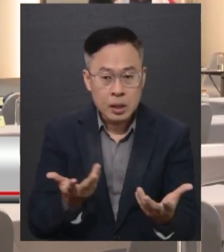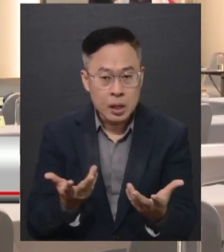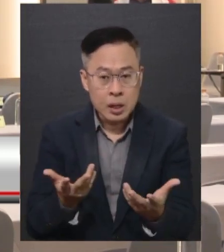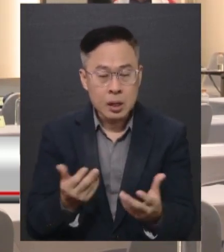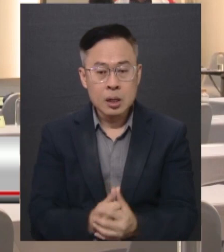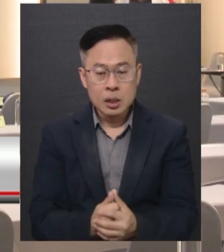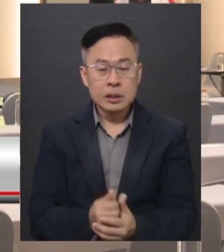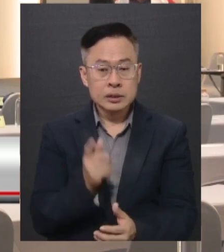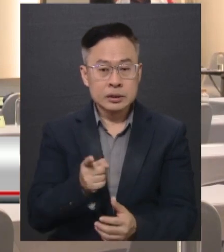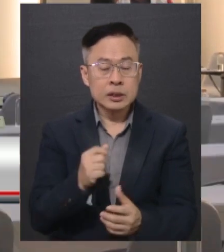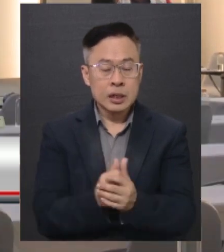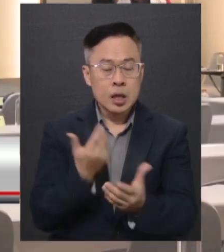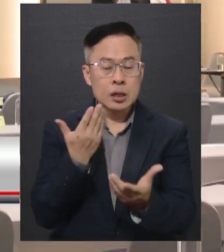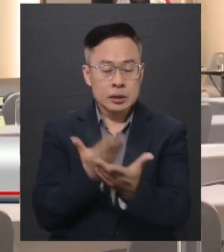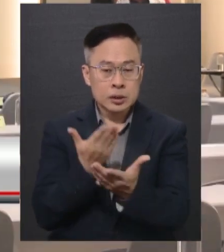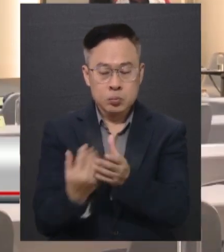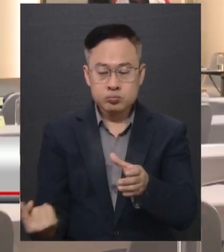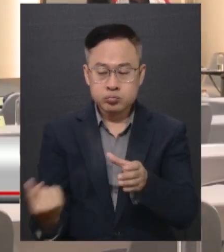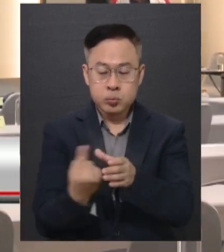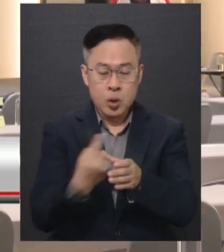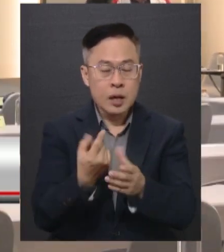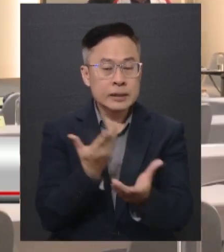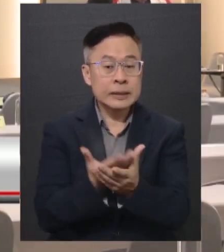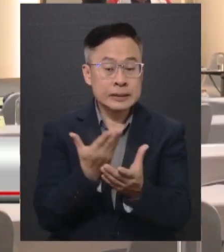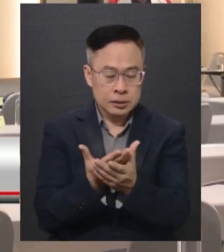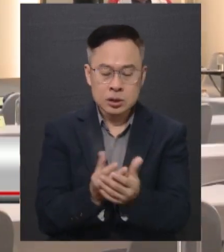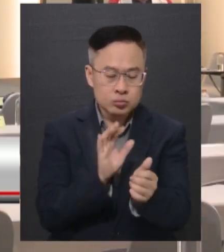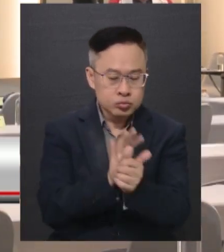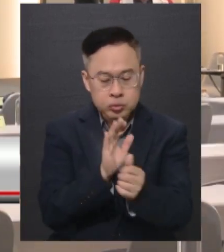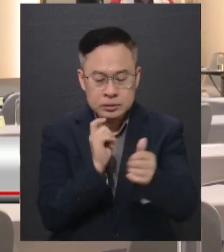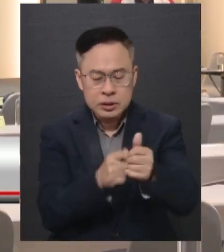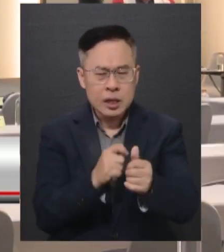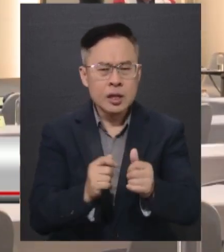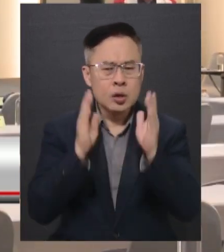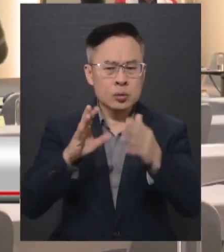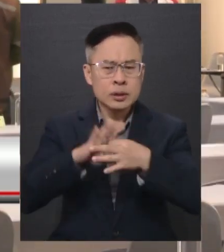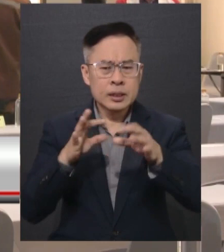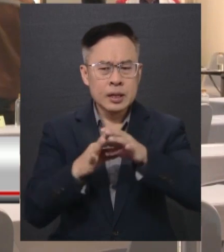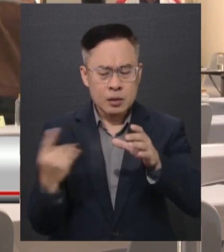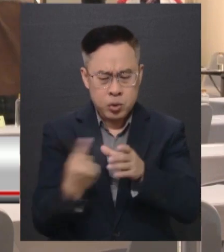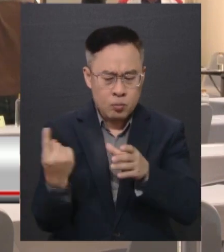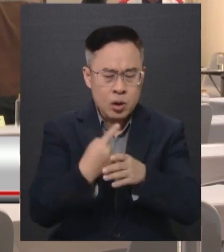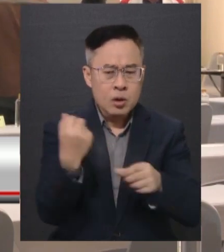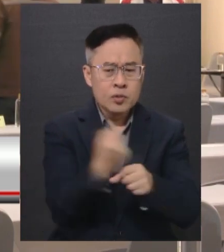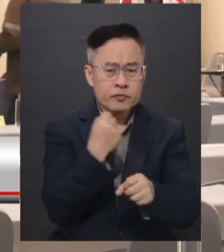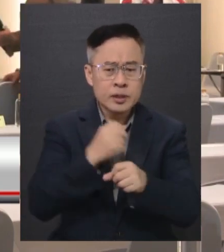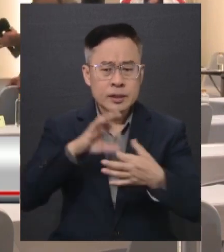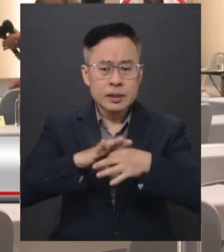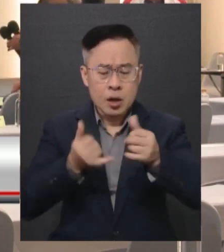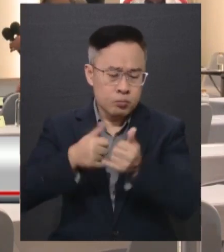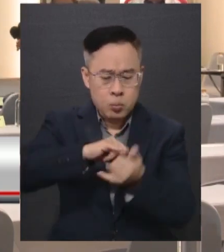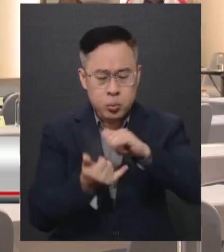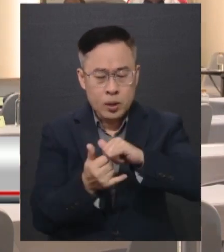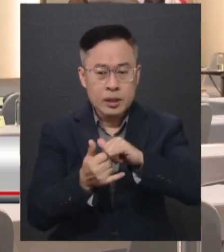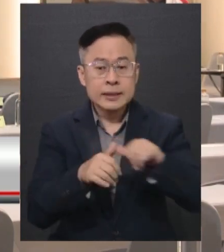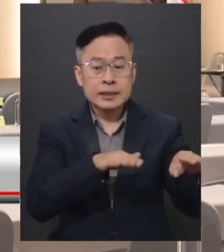ชิงแชมป์เอเชียนอินดอร์เกมนะครับผมก็เรื่องสำคัญด่วนที่สุดก็คือการพัฒนานักกีฬา